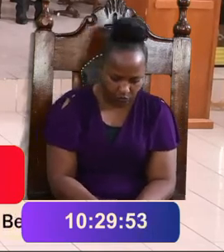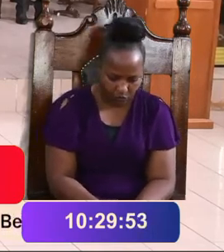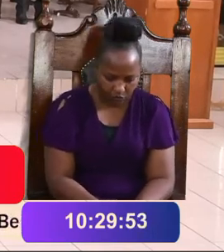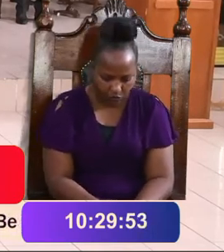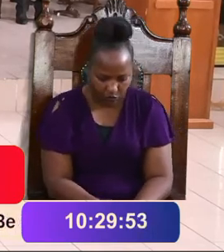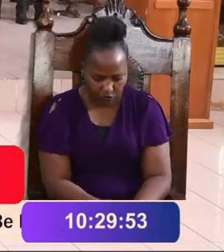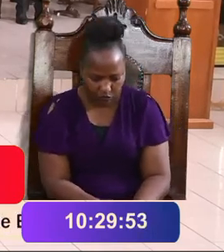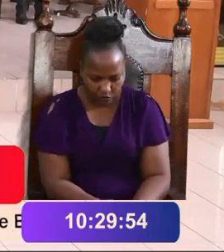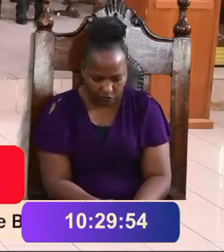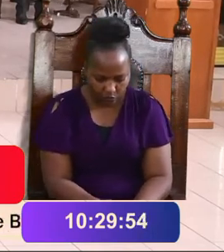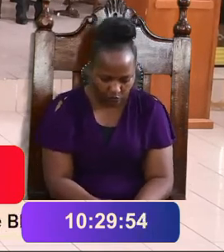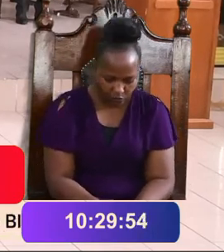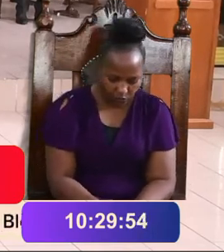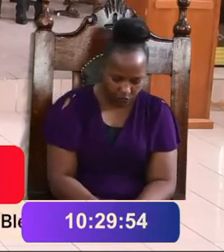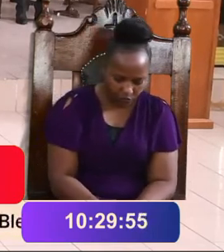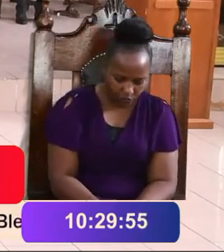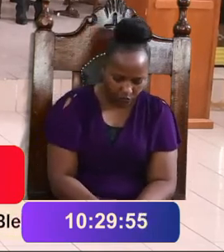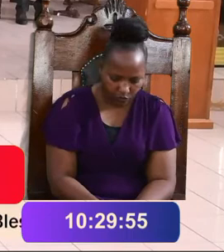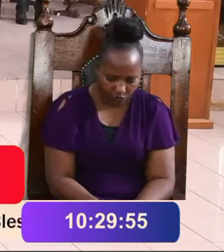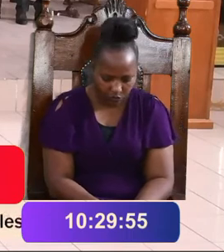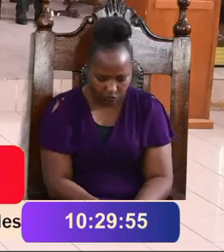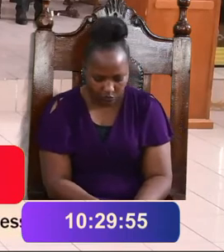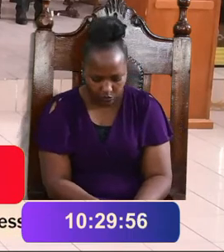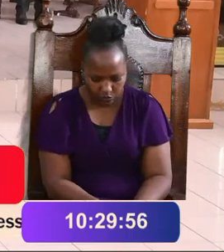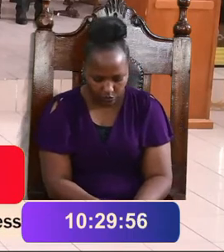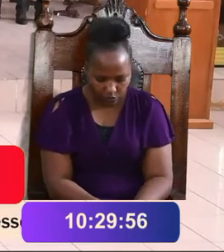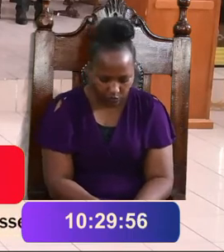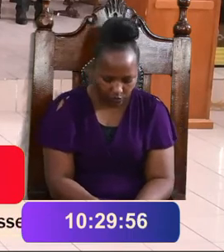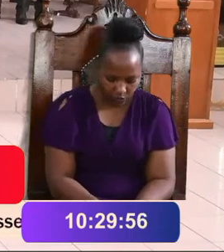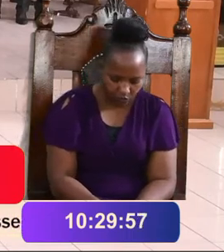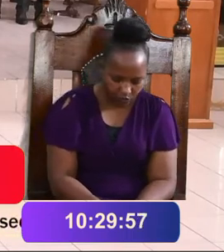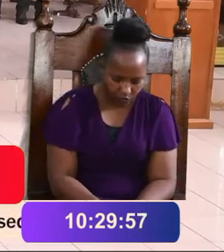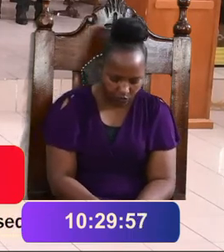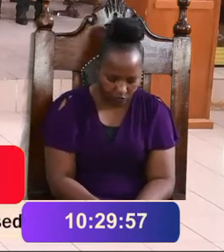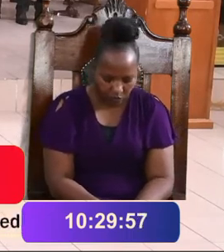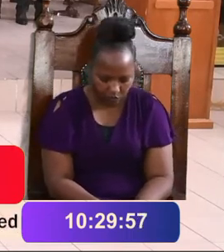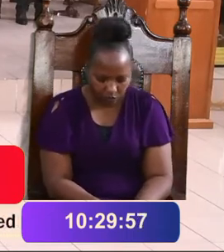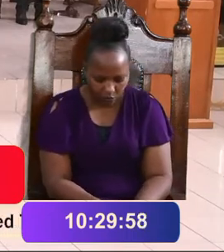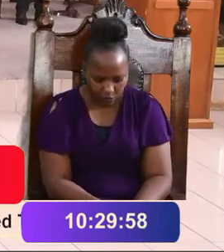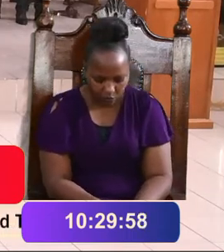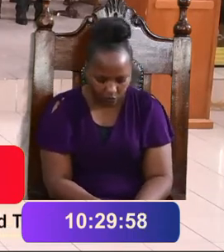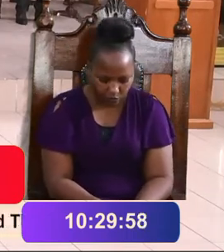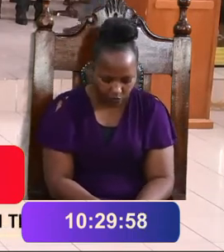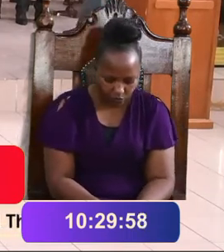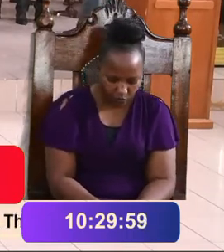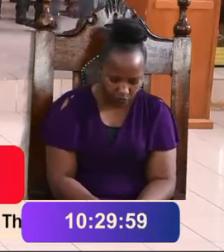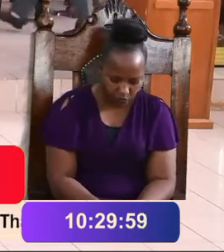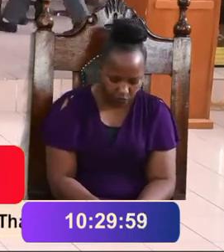Kama manukato mbele yao. Ni asante Jehovah Jireh.